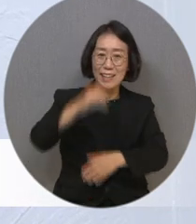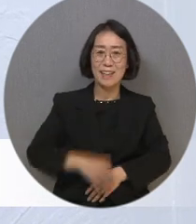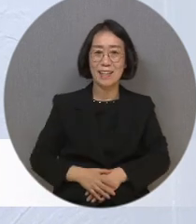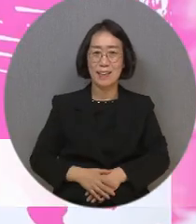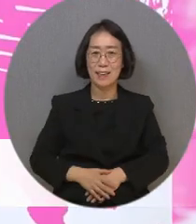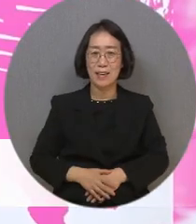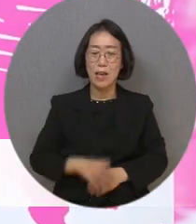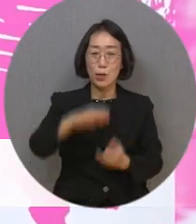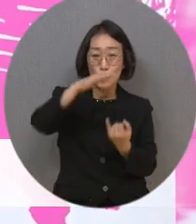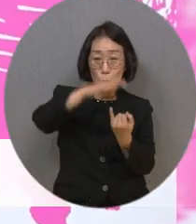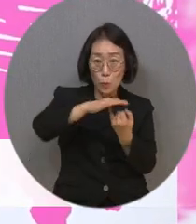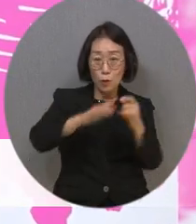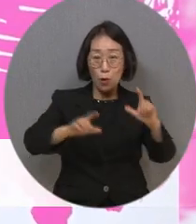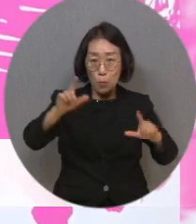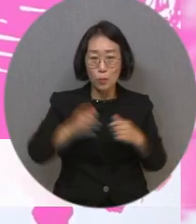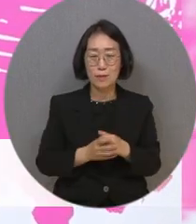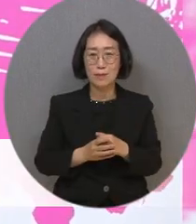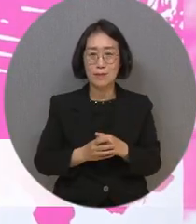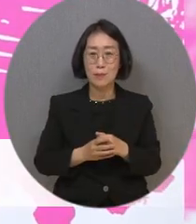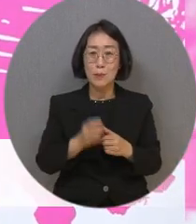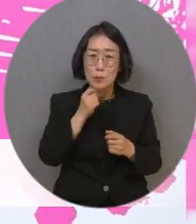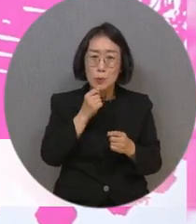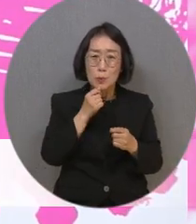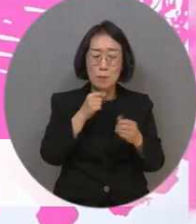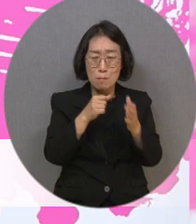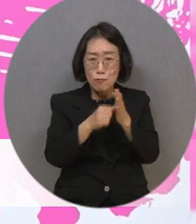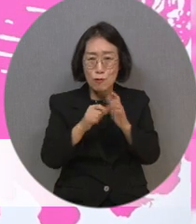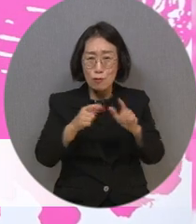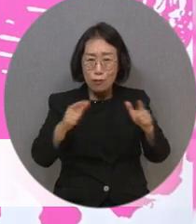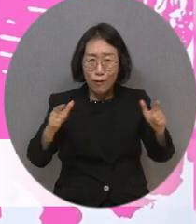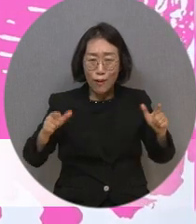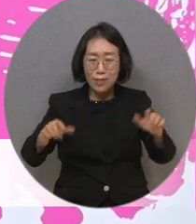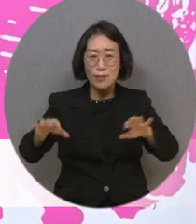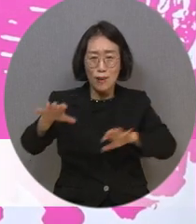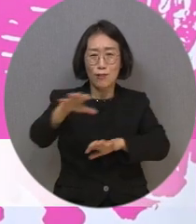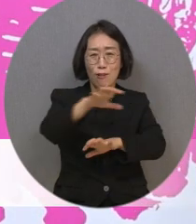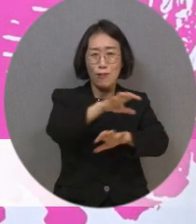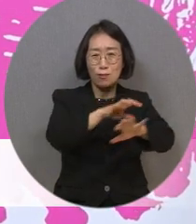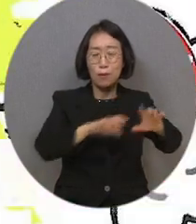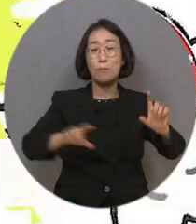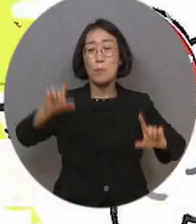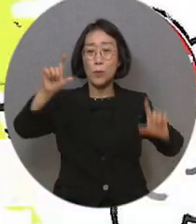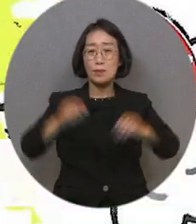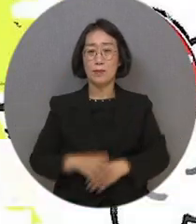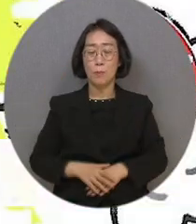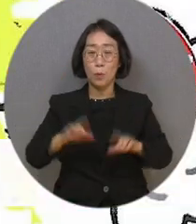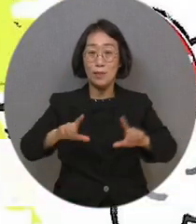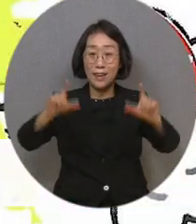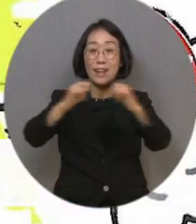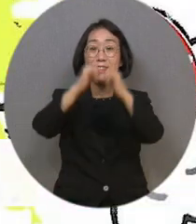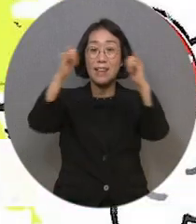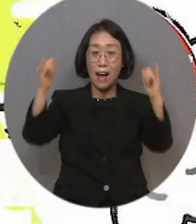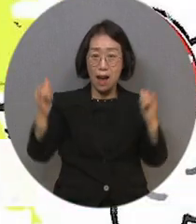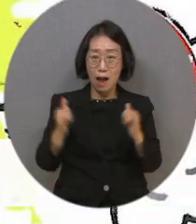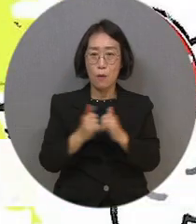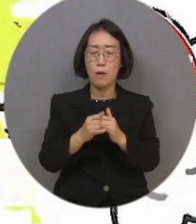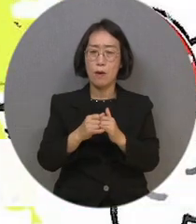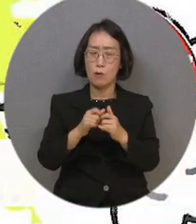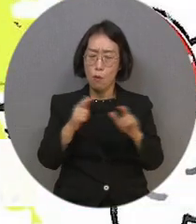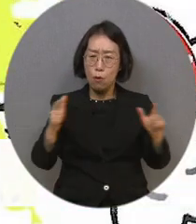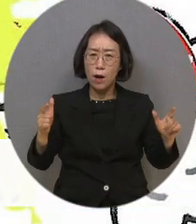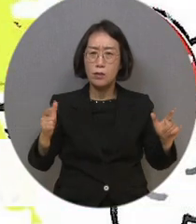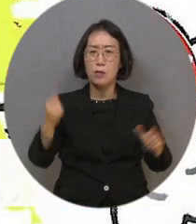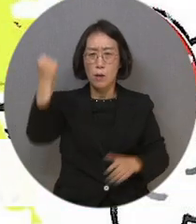등 각종 장난감 인형의 이미지가 무질서하게 뒤섞여 있는 모습은 오늘날 사회가 안고 있는